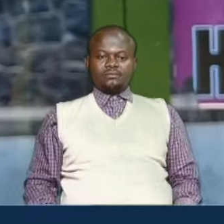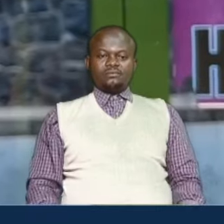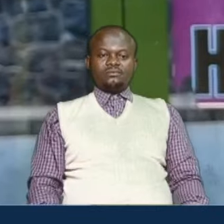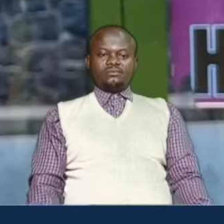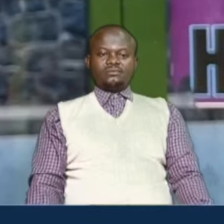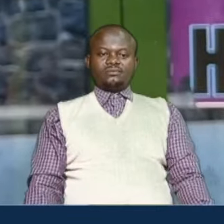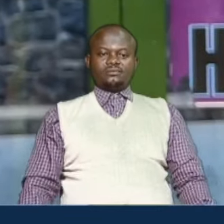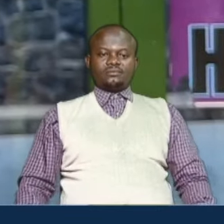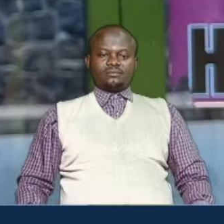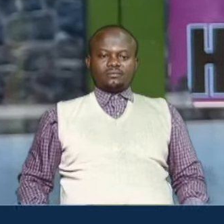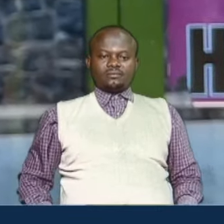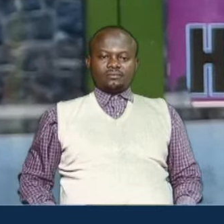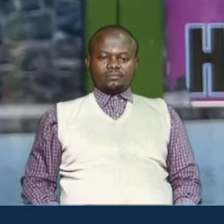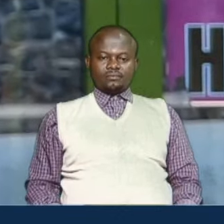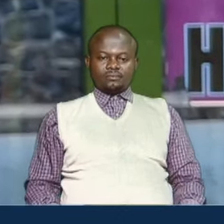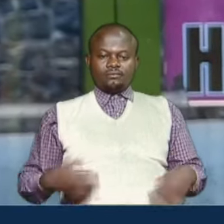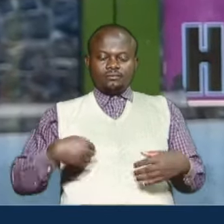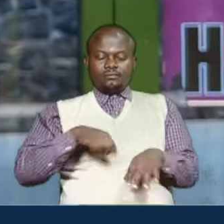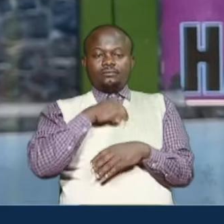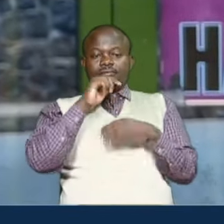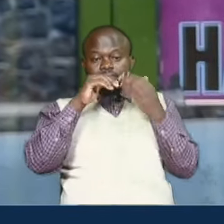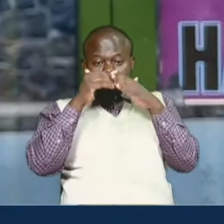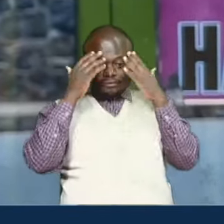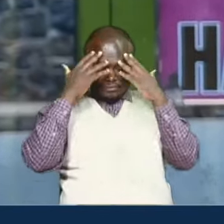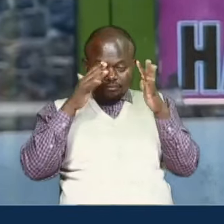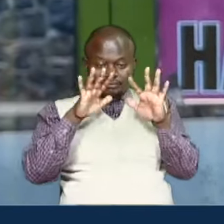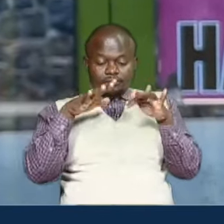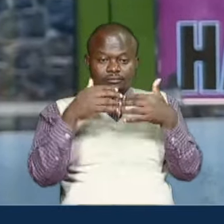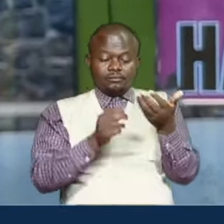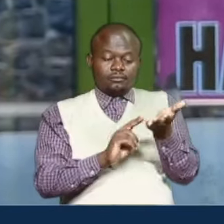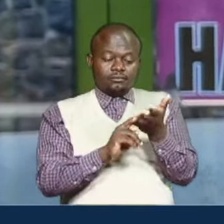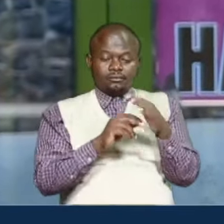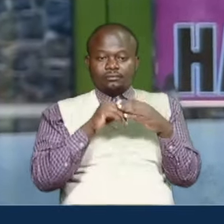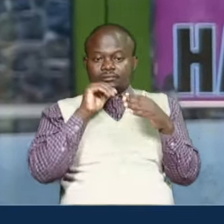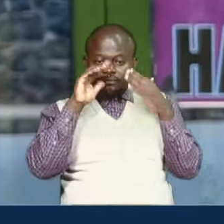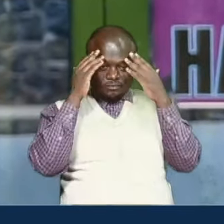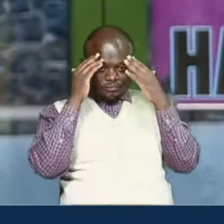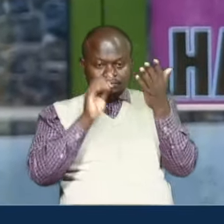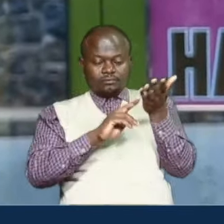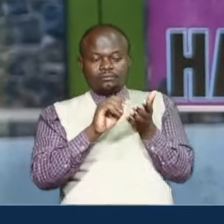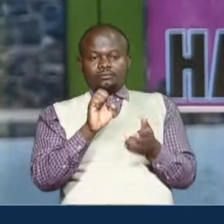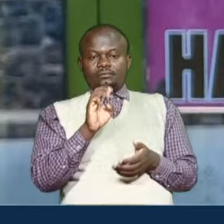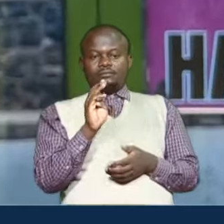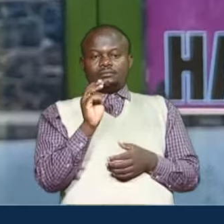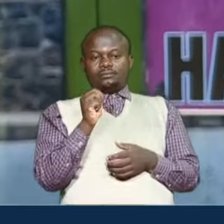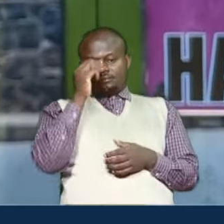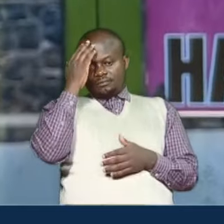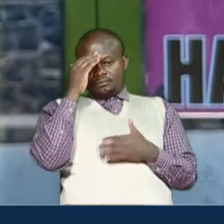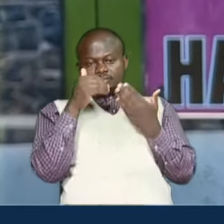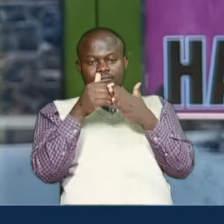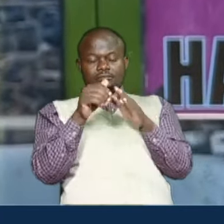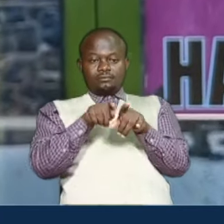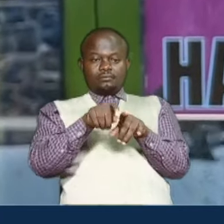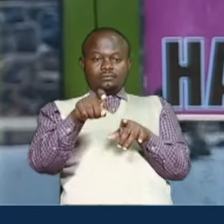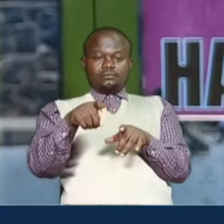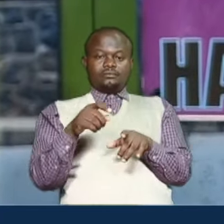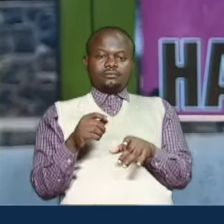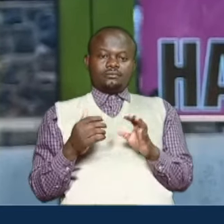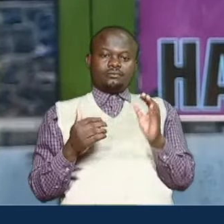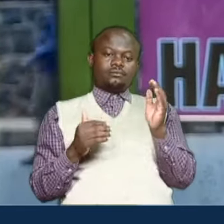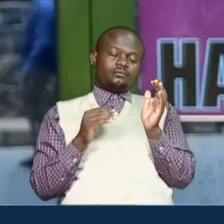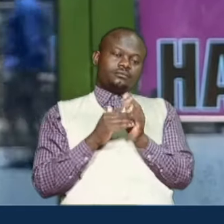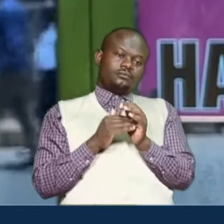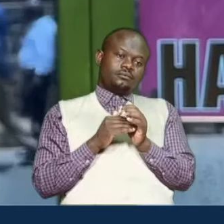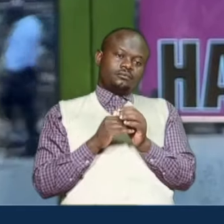harimo inzitizi nyinshi cyane zirimo kutamenya gukoresha iyo IBM nk'uko bikwiriye. None